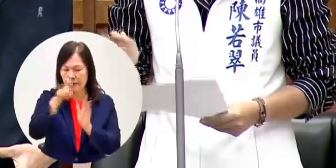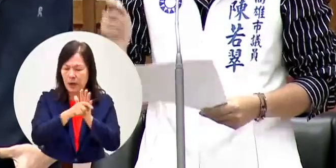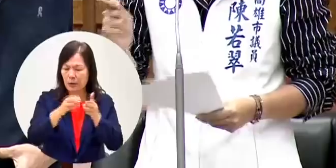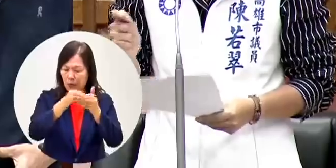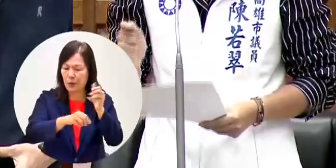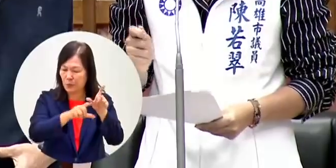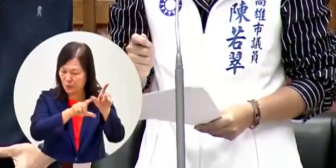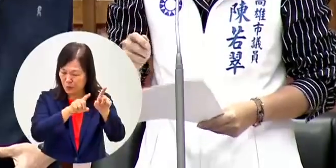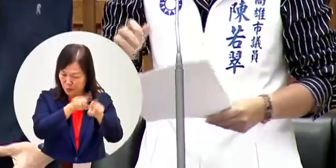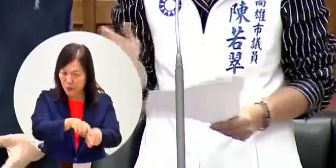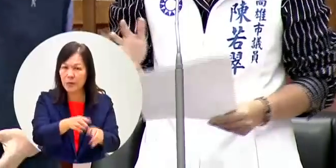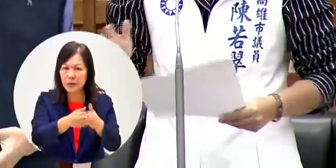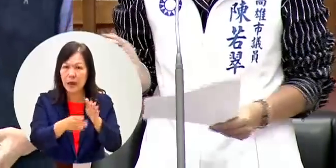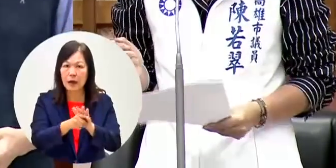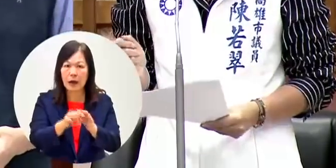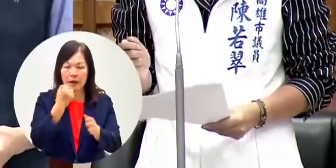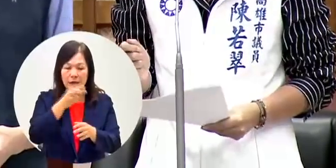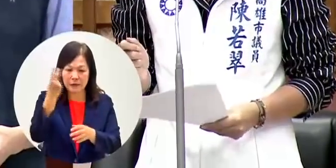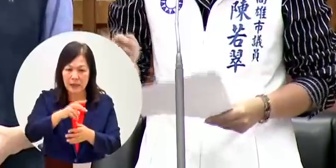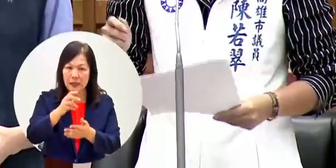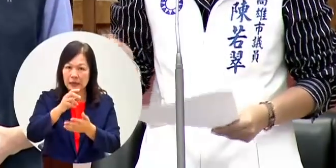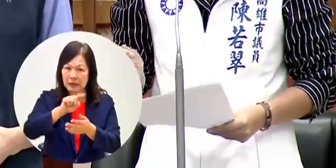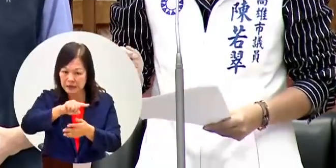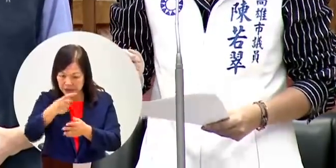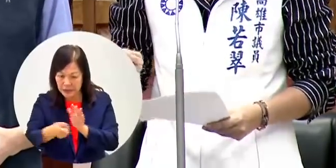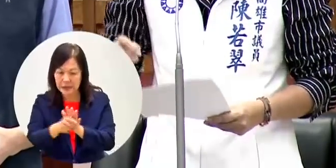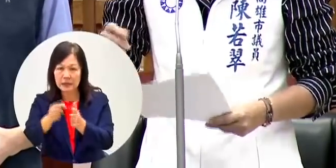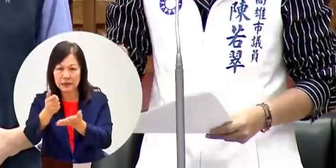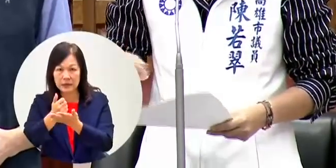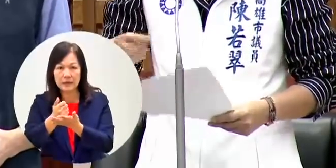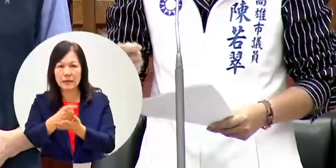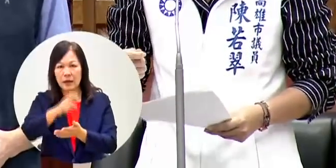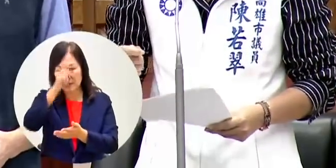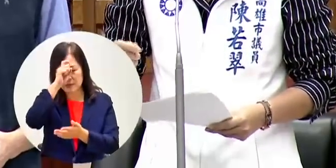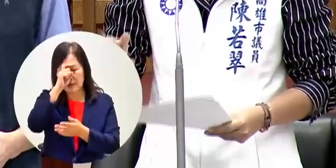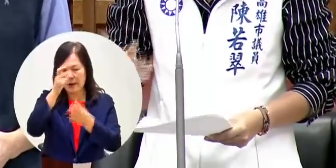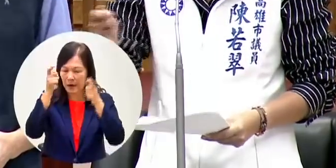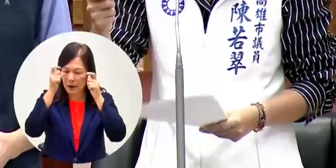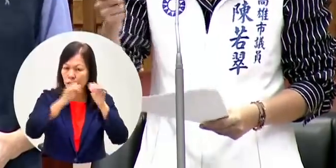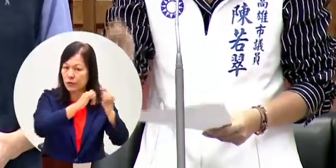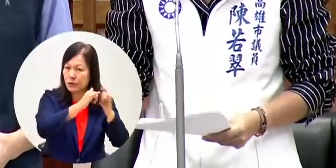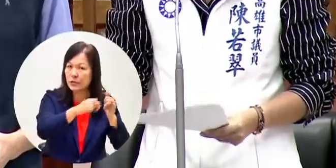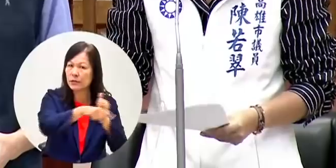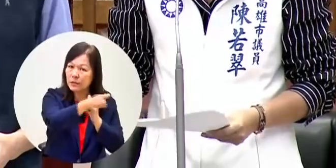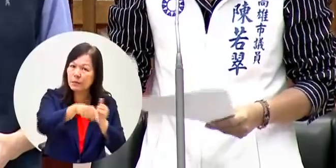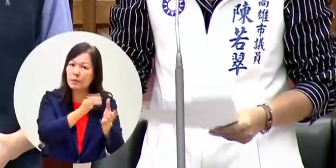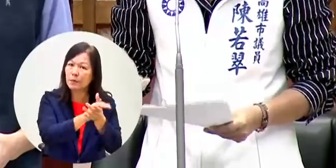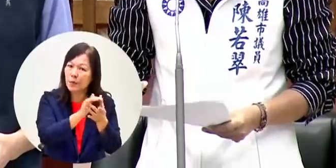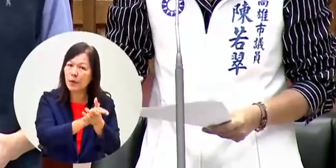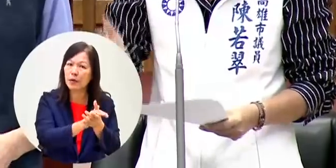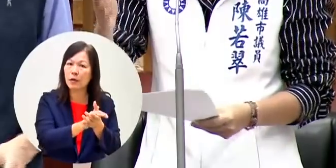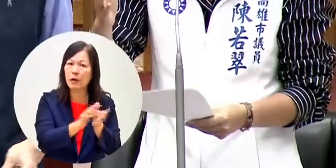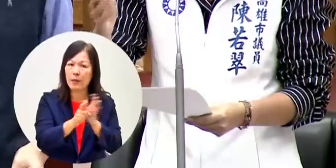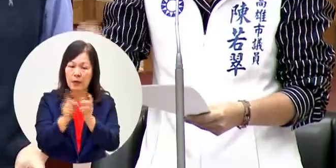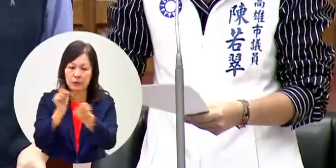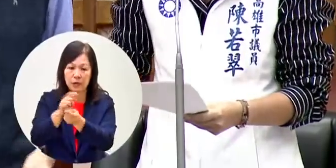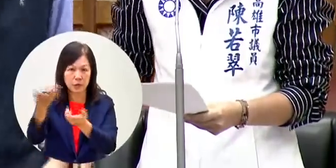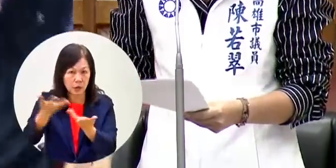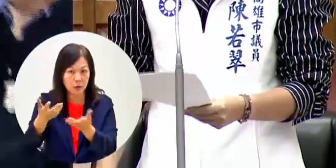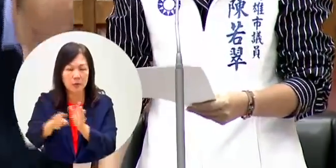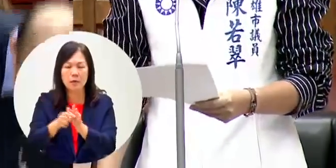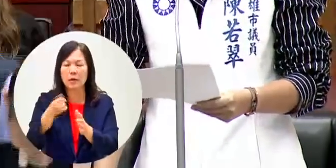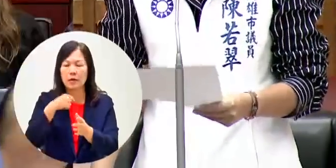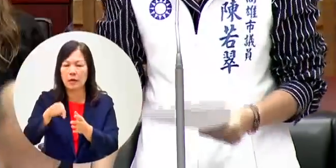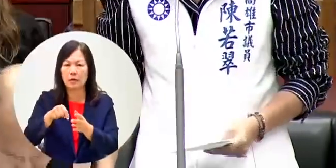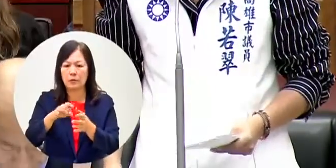事呢，我们也希望呢所有的高雄市民，其实呢对于这个问题呢，其实也都非常的关心哈。好，您请